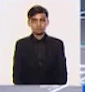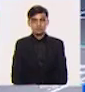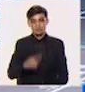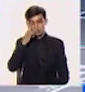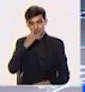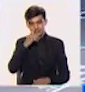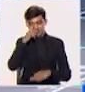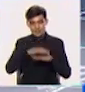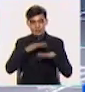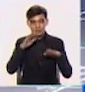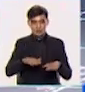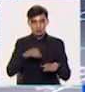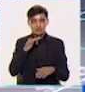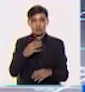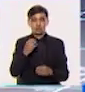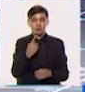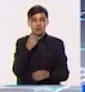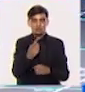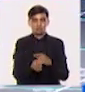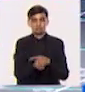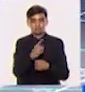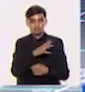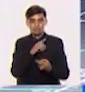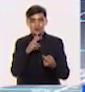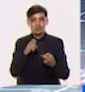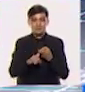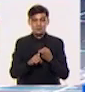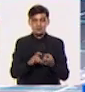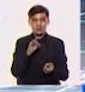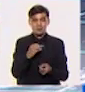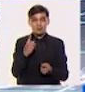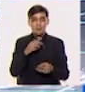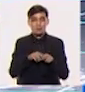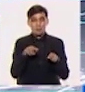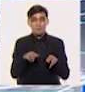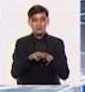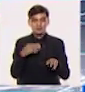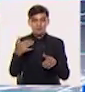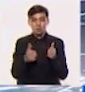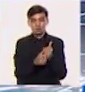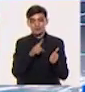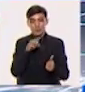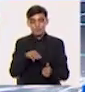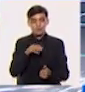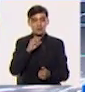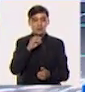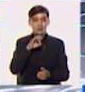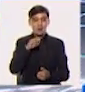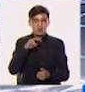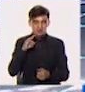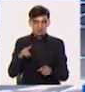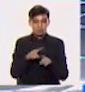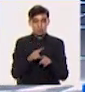Қазақстан үкіметінен де тағы бір індет жұқтырған адам анықталды. Бүгін премьер-министрдің орынбасары Ералы Тоғжанов вирус жұқтырып